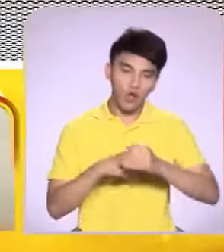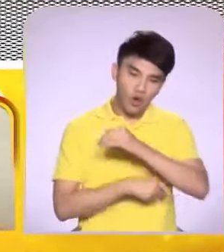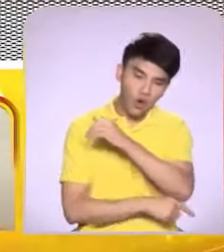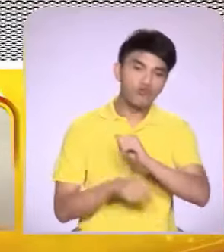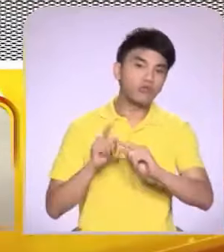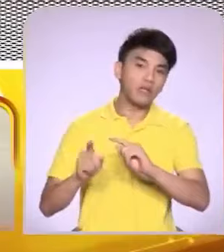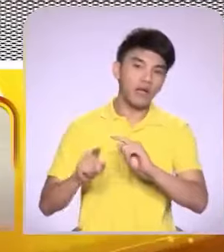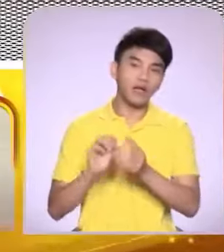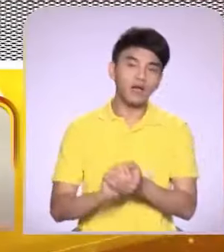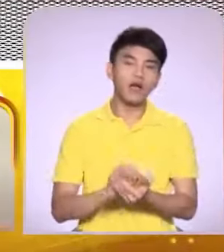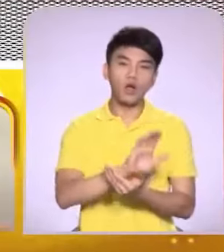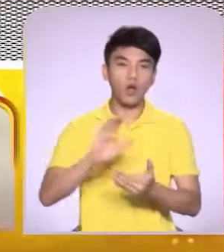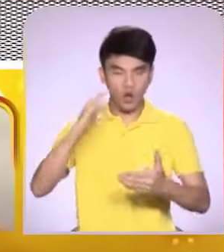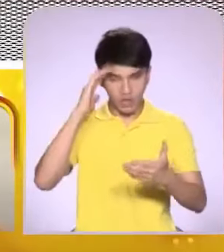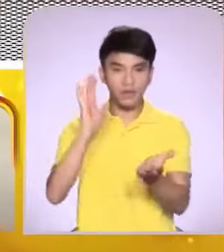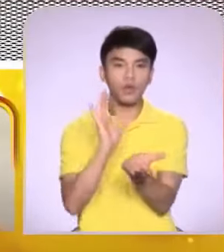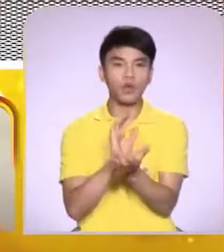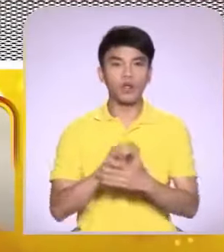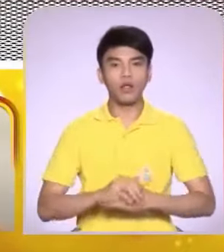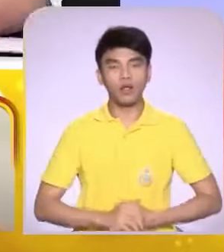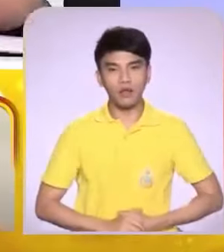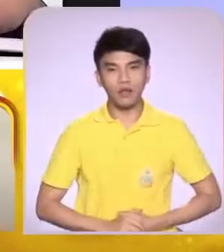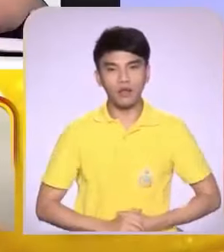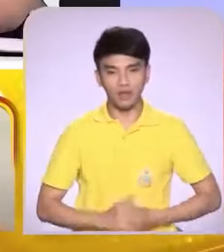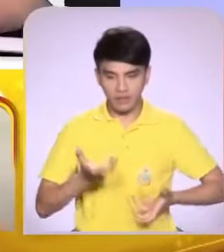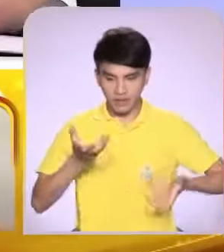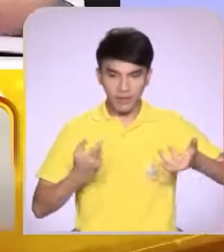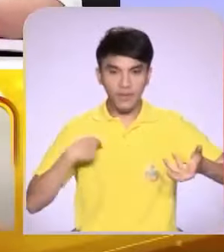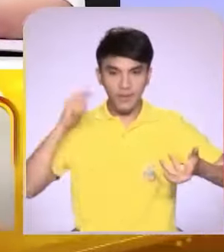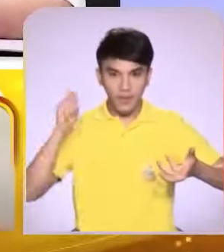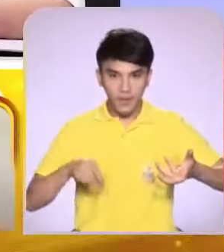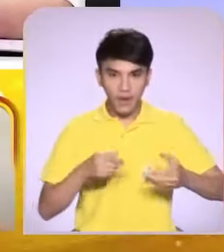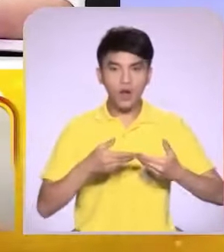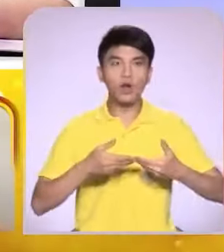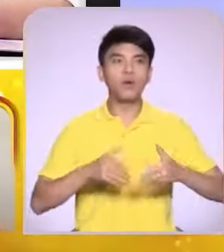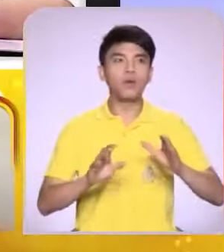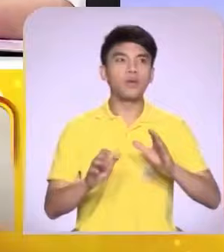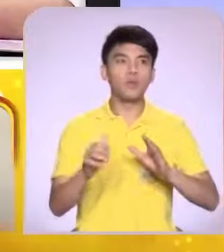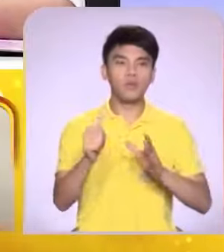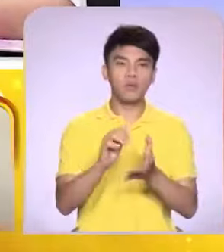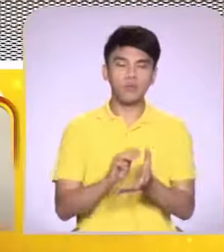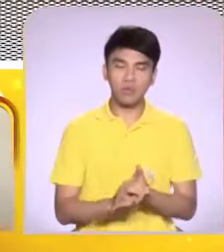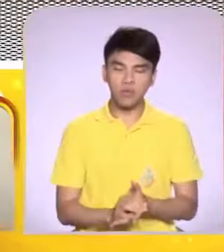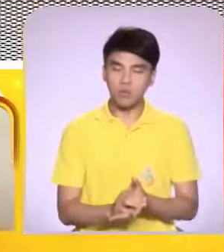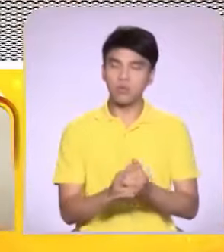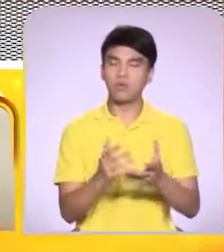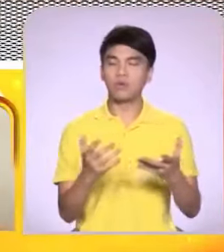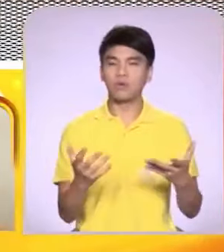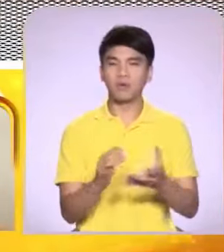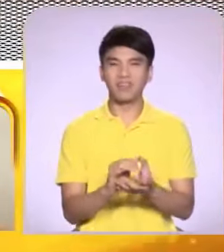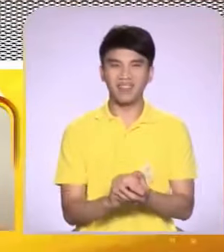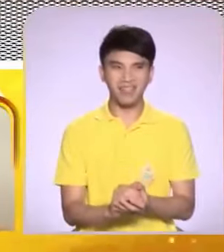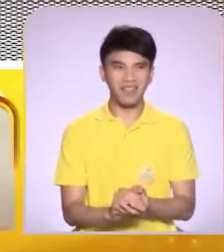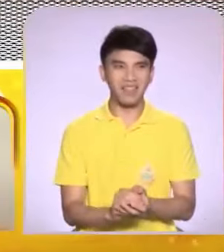จ ล. ในชั้นพนักงานสอบสวนอัยการและศาลเนี่ยกว่าจะได้ประกันตัวยาวไกล